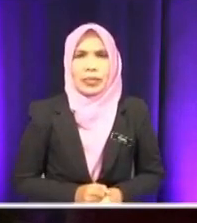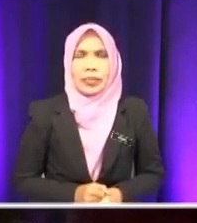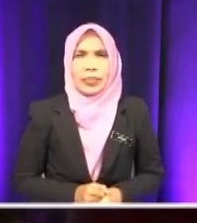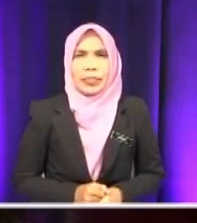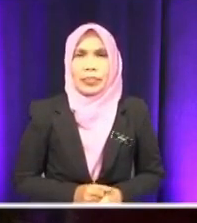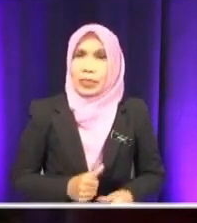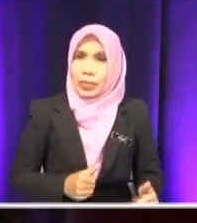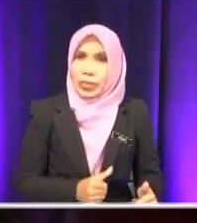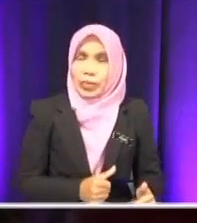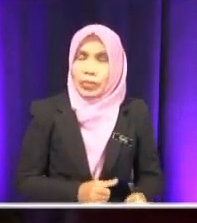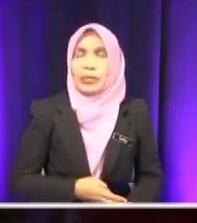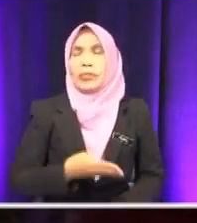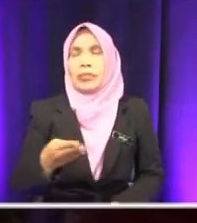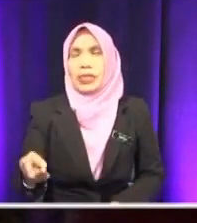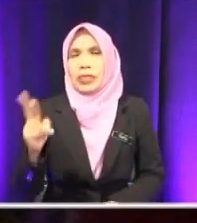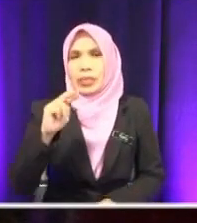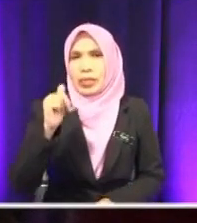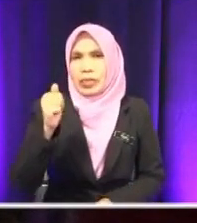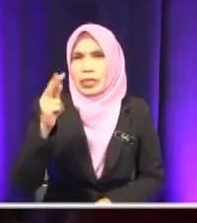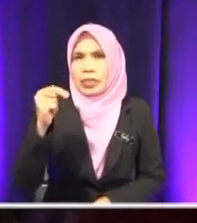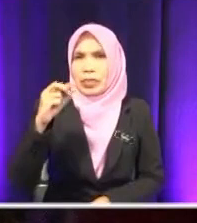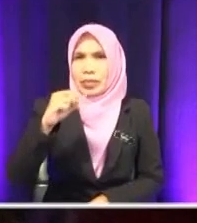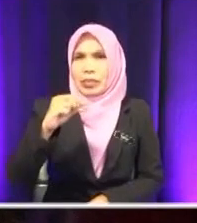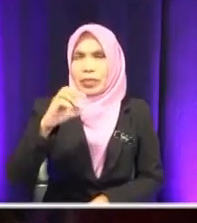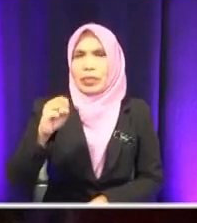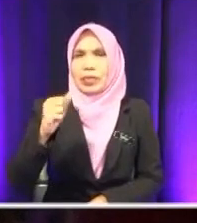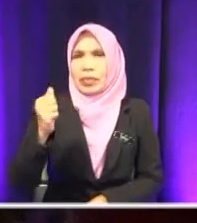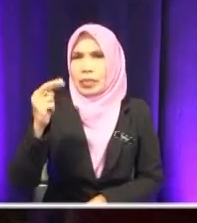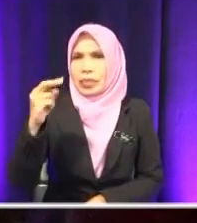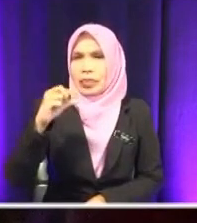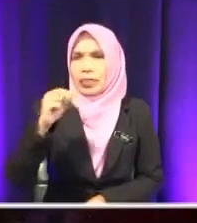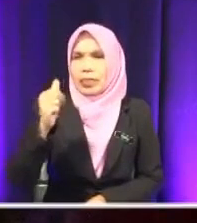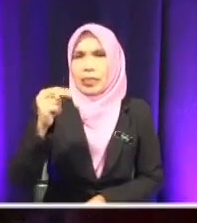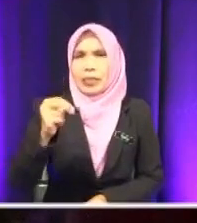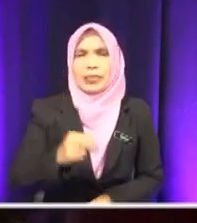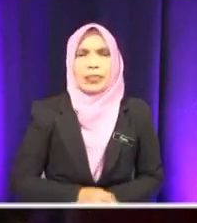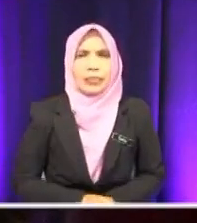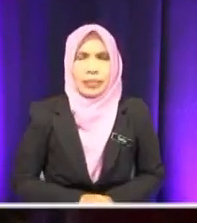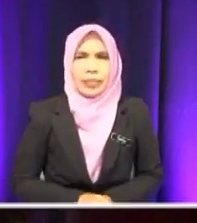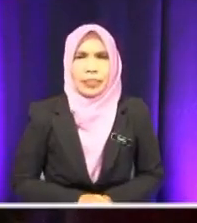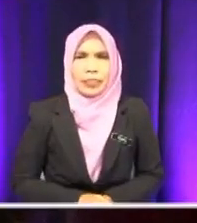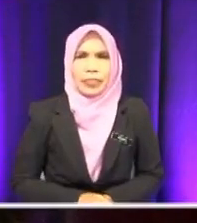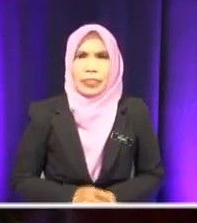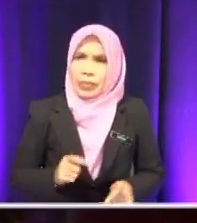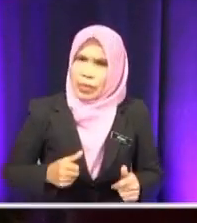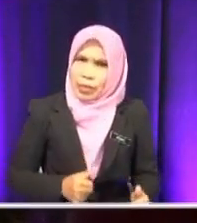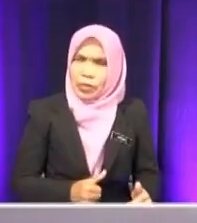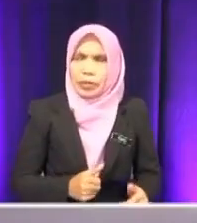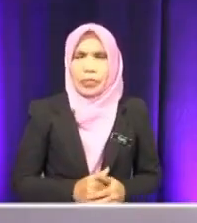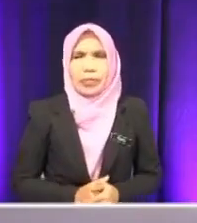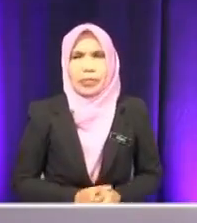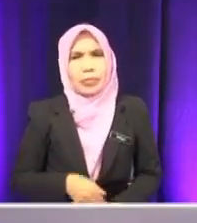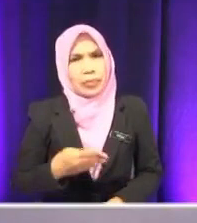terlalu apa melihat soal lain kemudian tak kaitkan dengan soal lain dengan soal itu sendiri